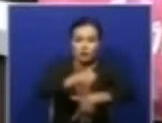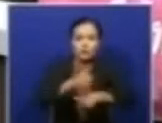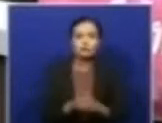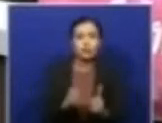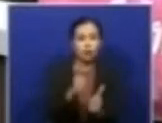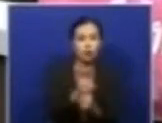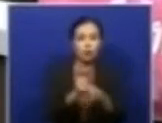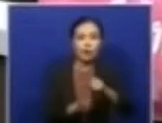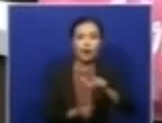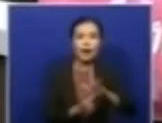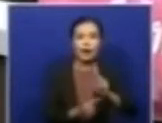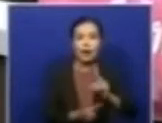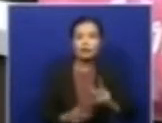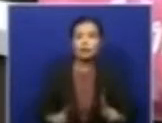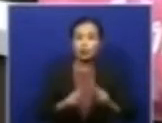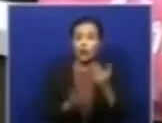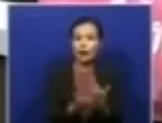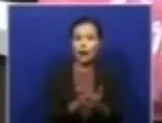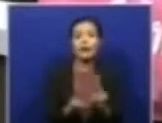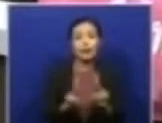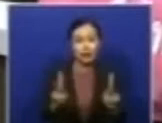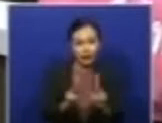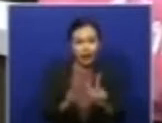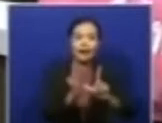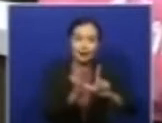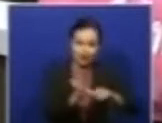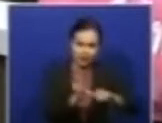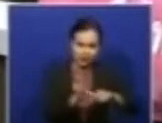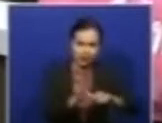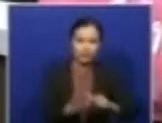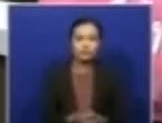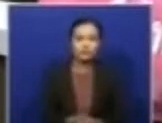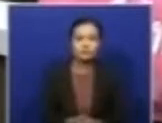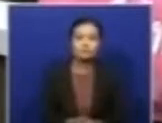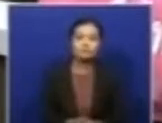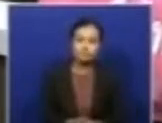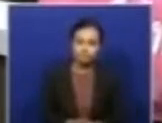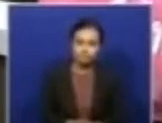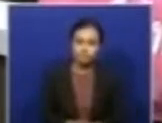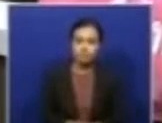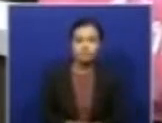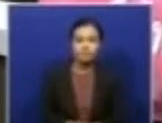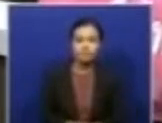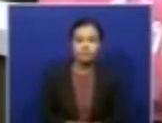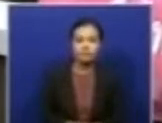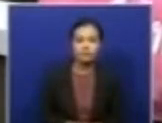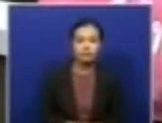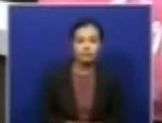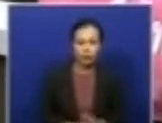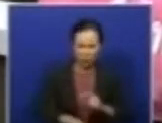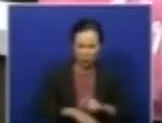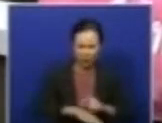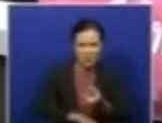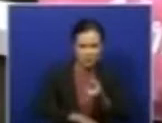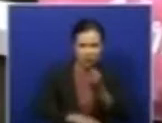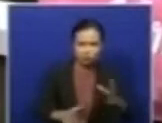ดกระทรวงการคลังด้านบริหารเป็นกรรมการและเลขานุการท่านประธานครับโดยเวลาสั้นๆเนี่ยผมเอาส